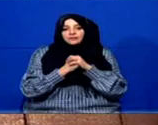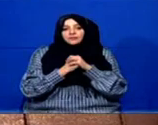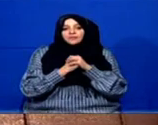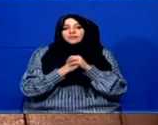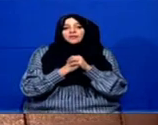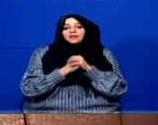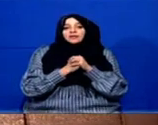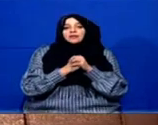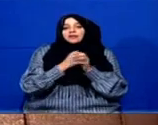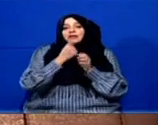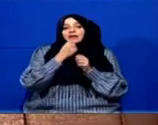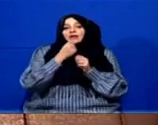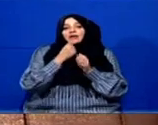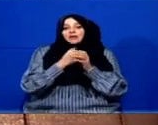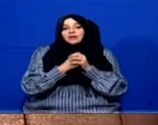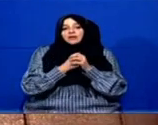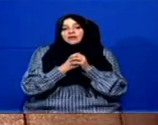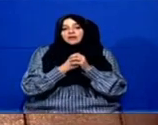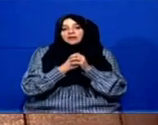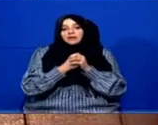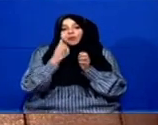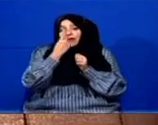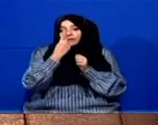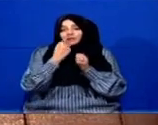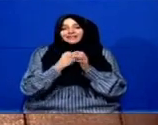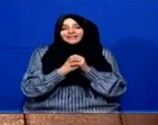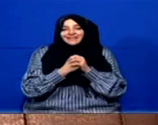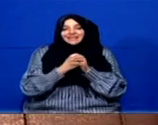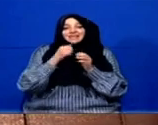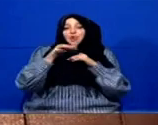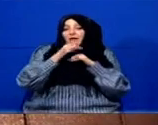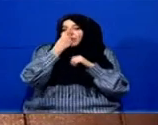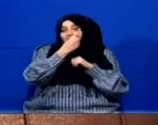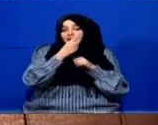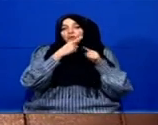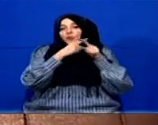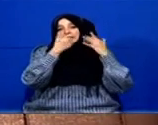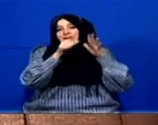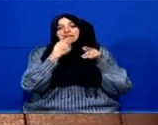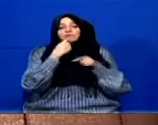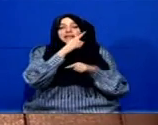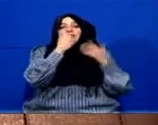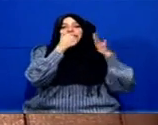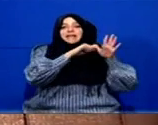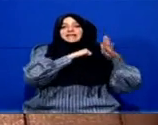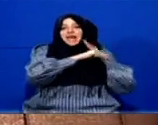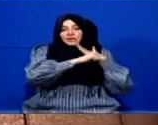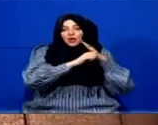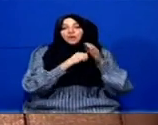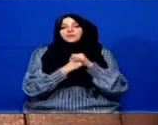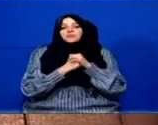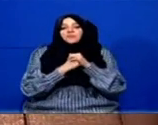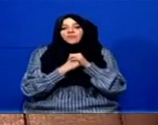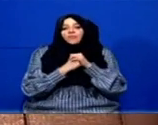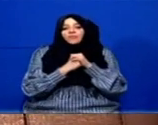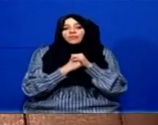الزوج عنده ثلاثه مضروب في عنده واحد مضروب في 16 يساوي 16 اذا الزوج يرث 16